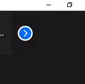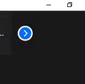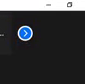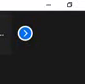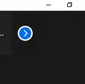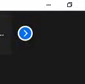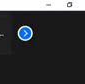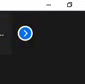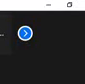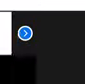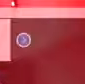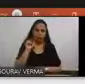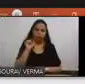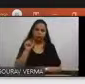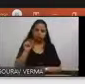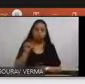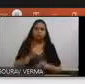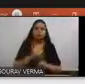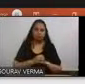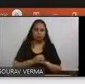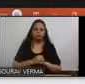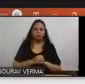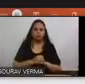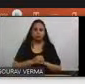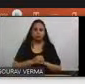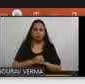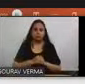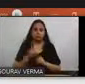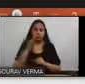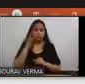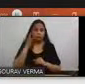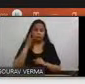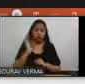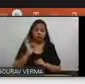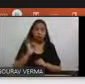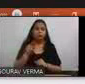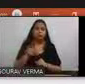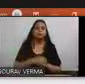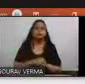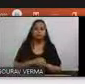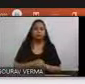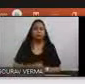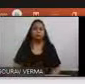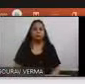important because it's coming. Okay.